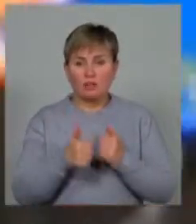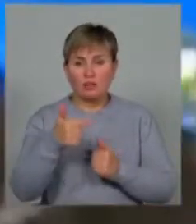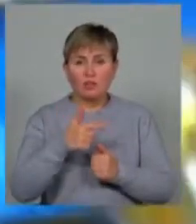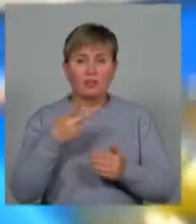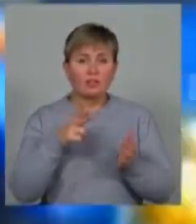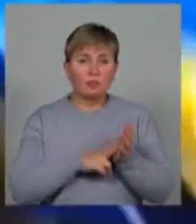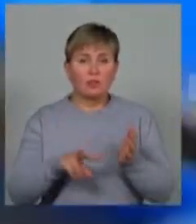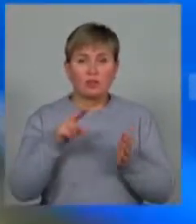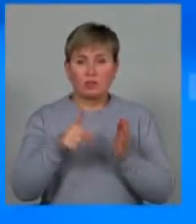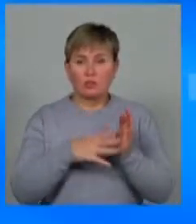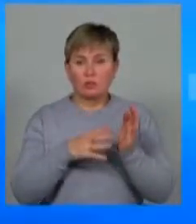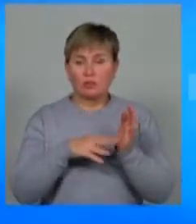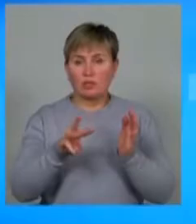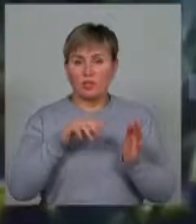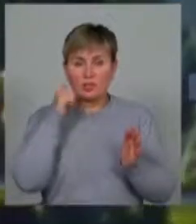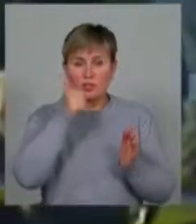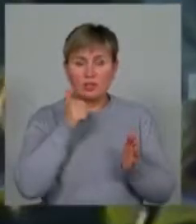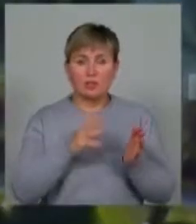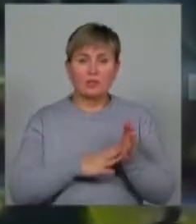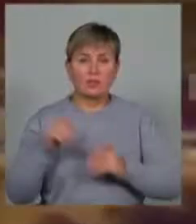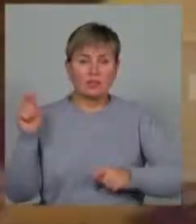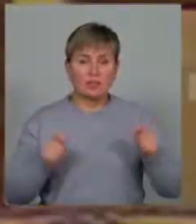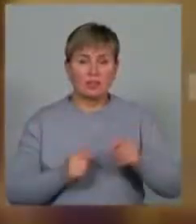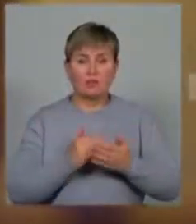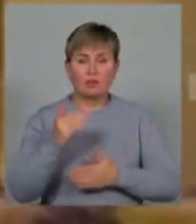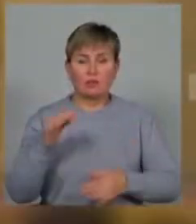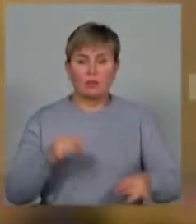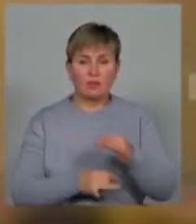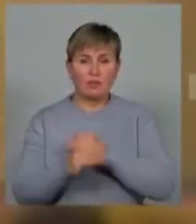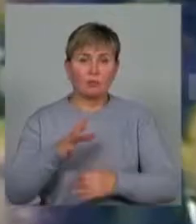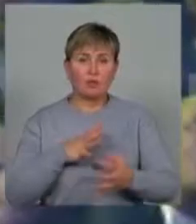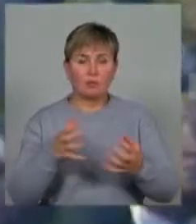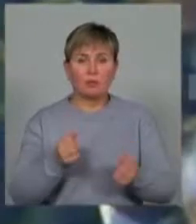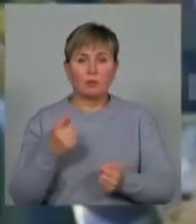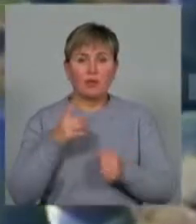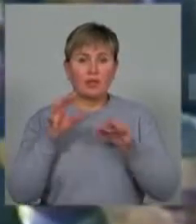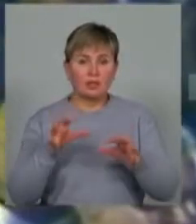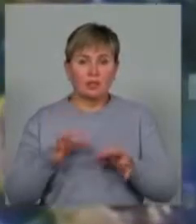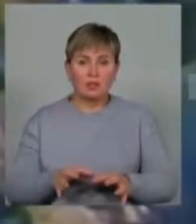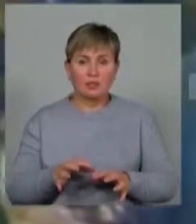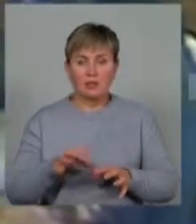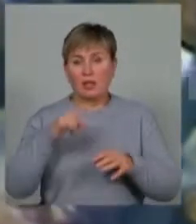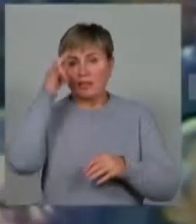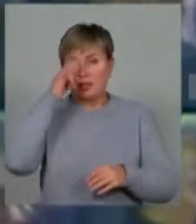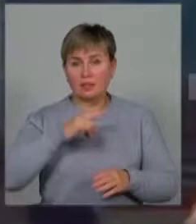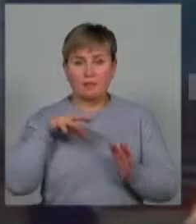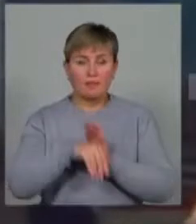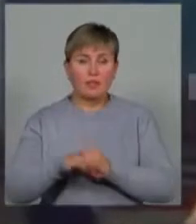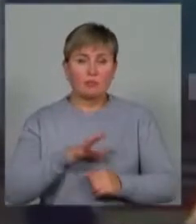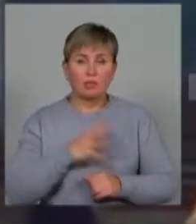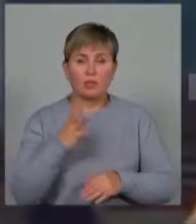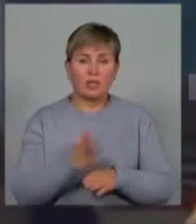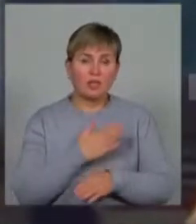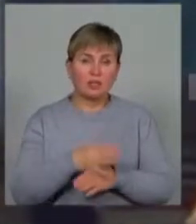28 января 1993 года на 9-й сессии Верховного Совета была принята первая Конституция суверенного Казахстана. В ней было 4